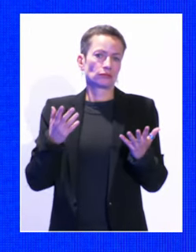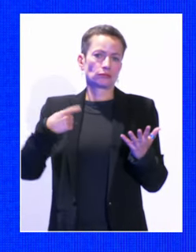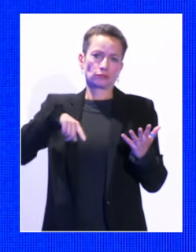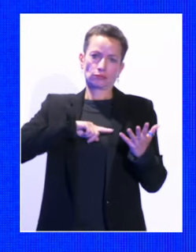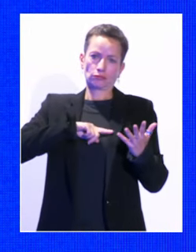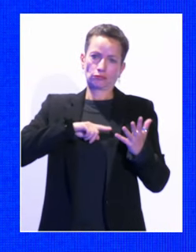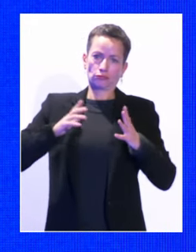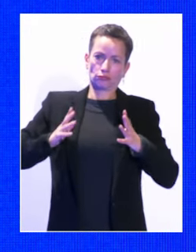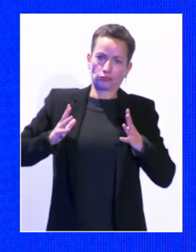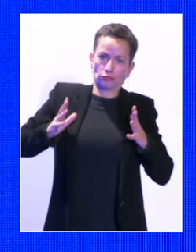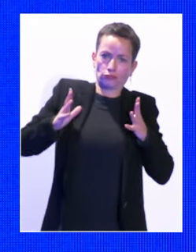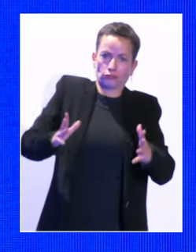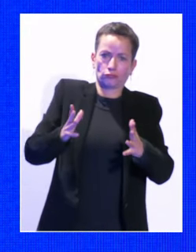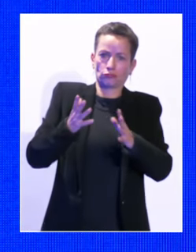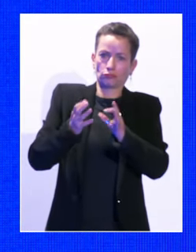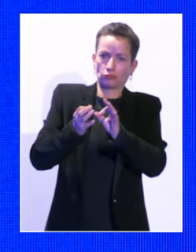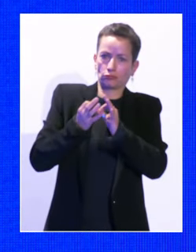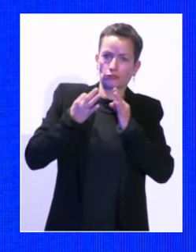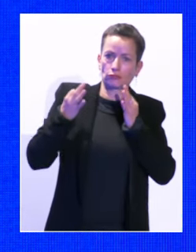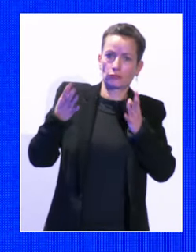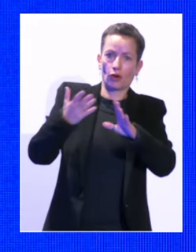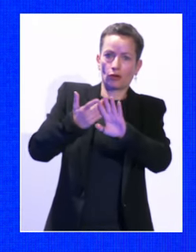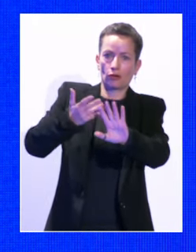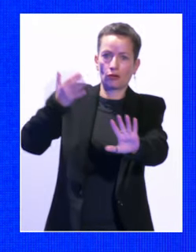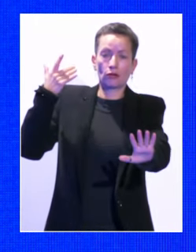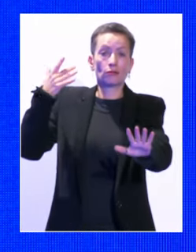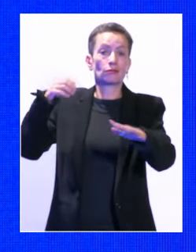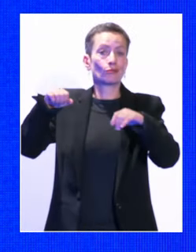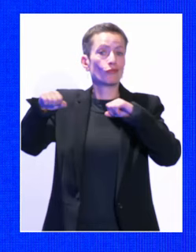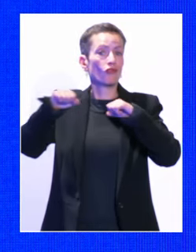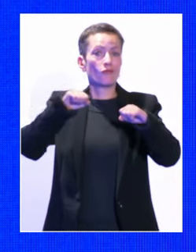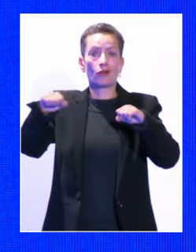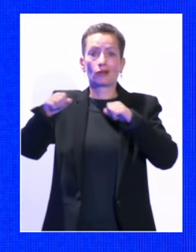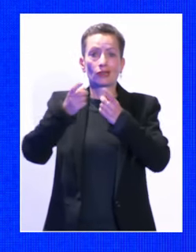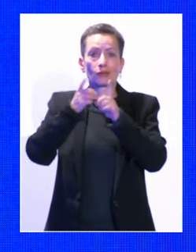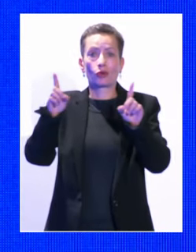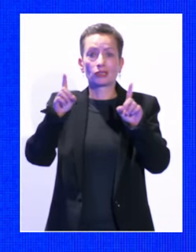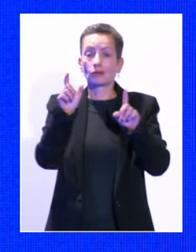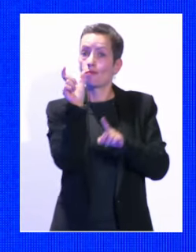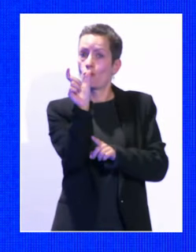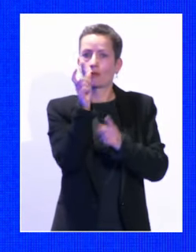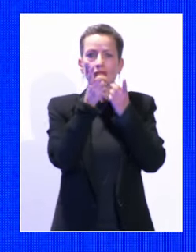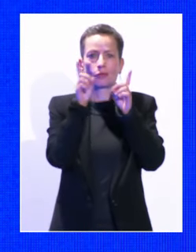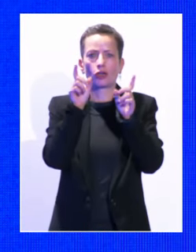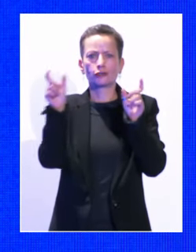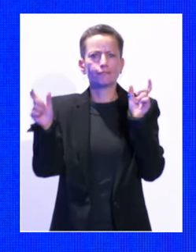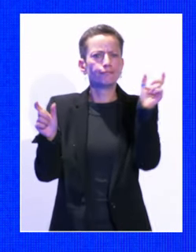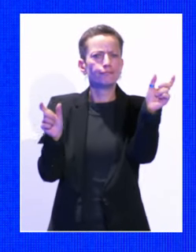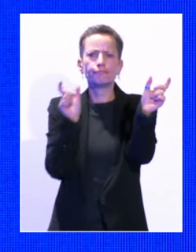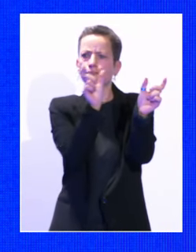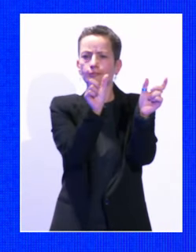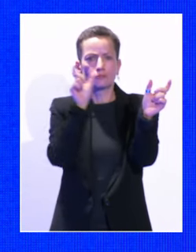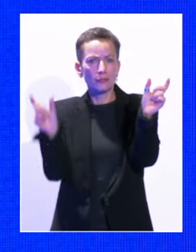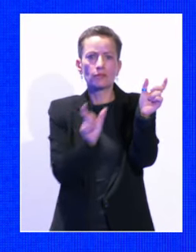engagement au travers du temps ont tous porté le mot démocratie dans leur titre.